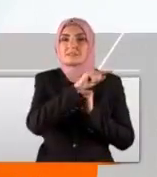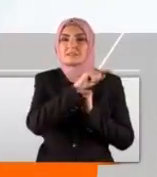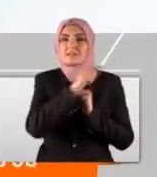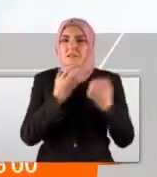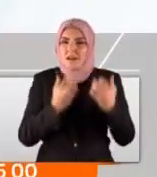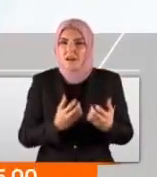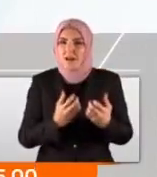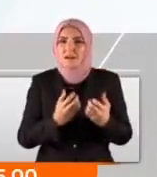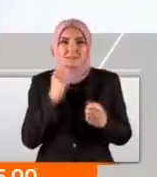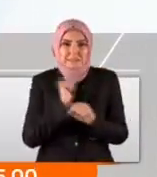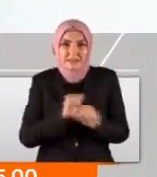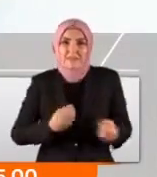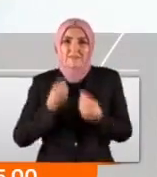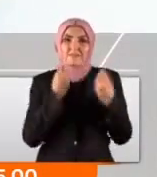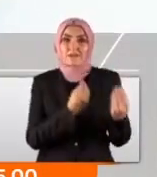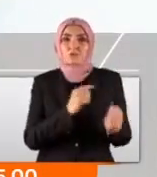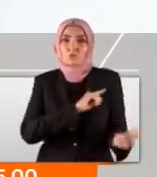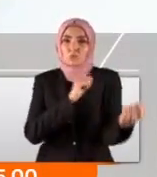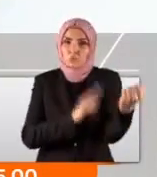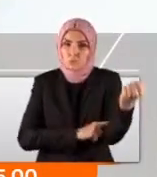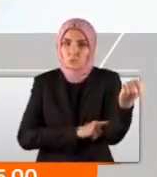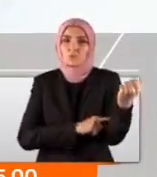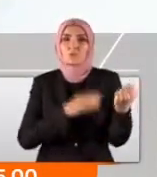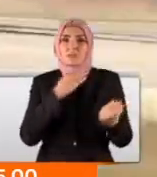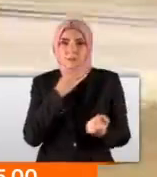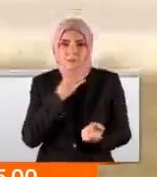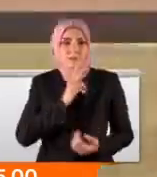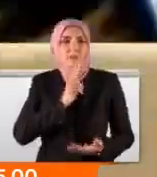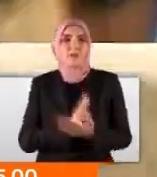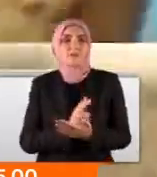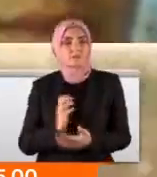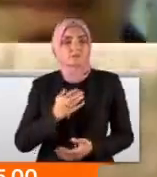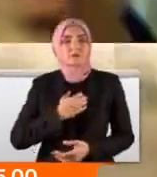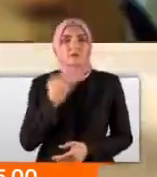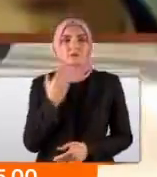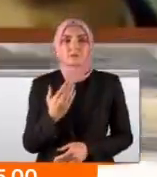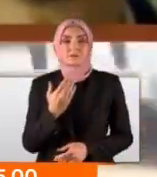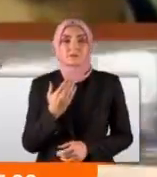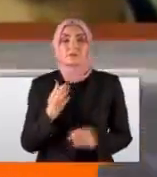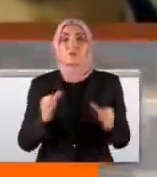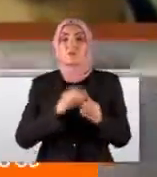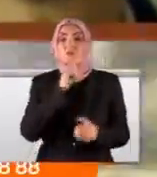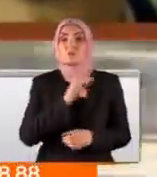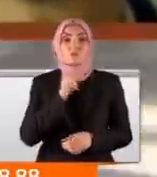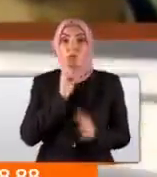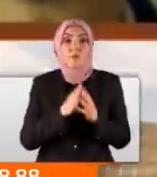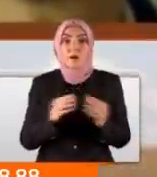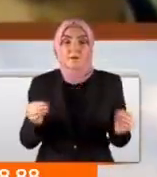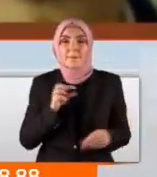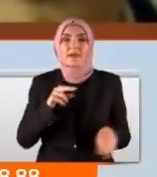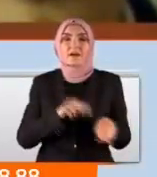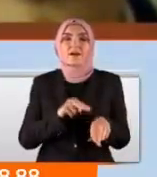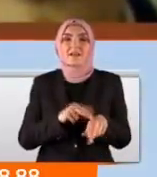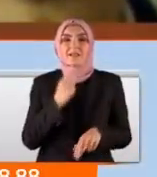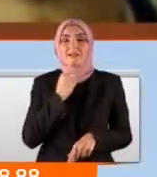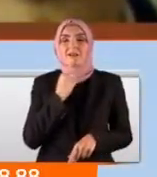binebilecek güce, imkana ve kararlılığa sahibiz. Örgütün son kaybı PKK'nın sözde Hakkuk